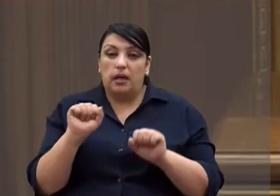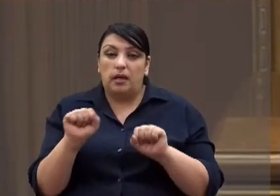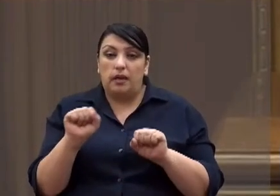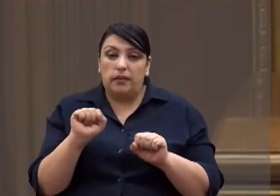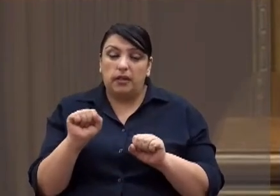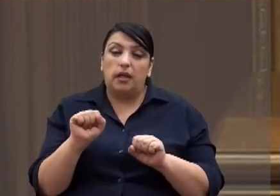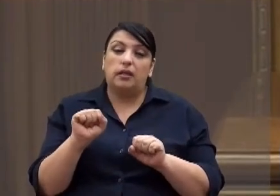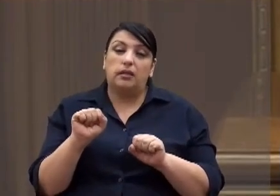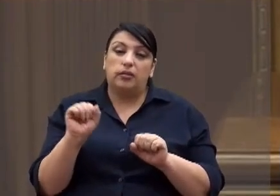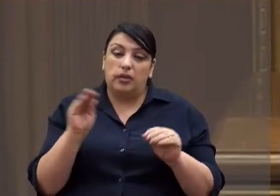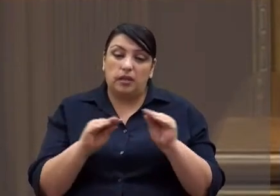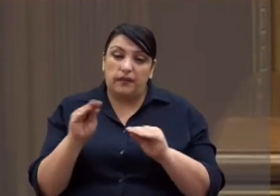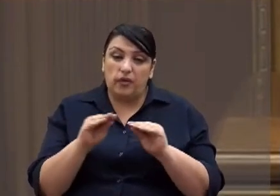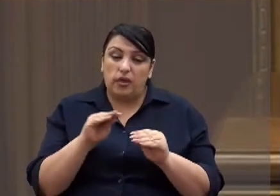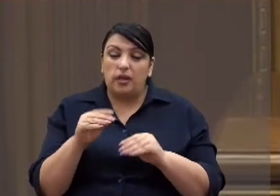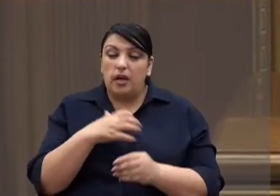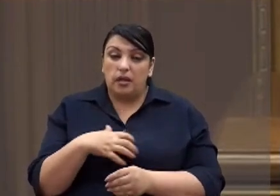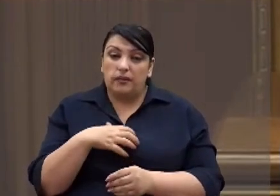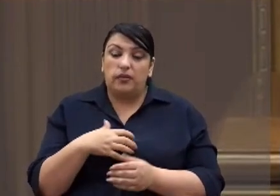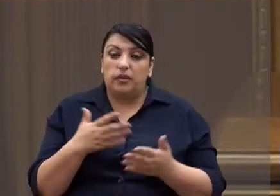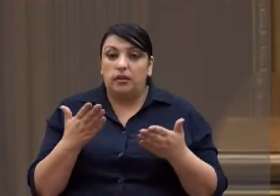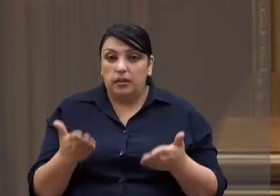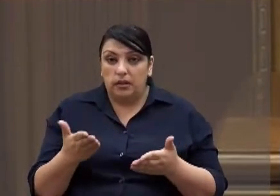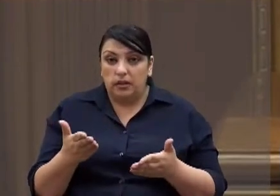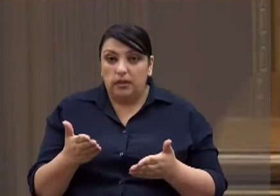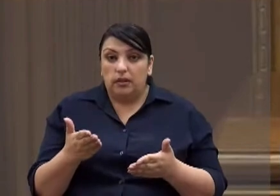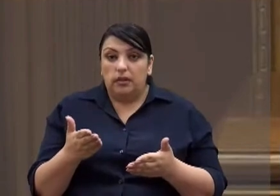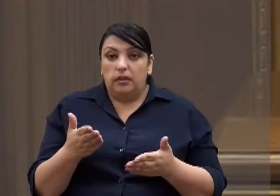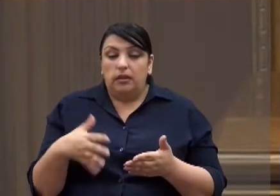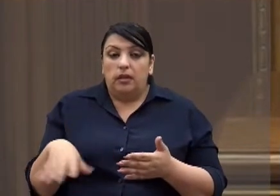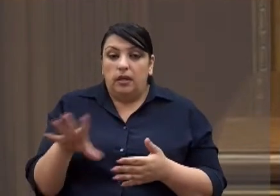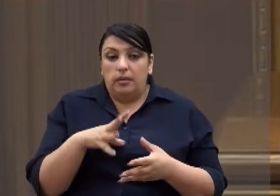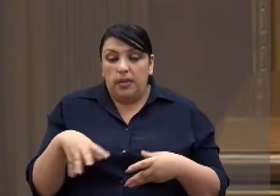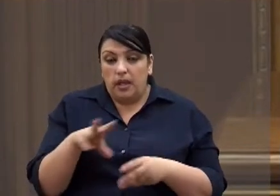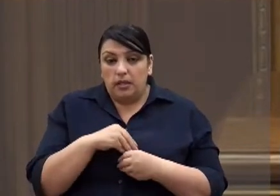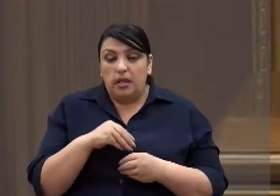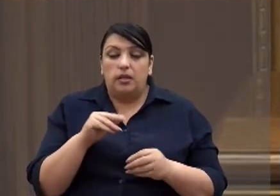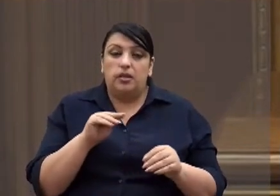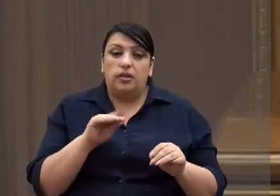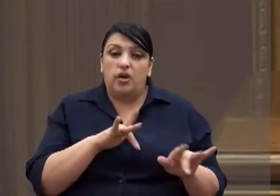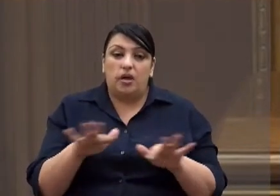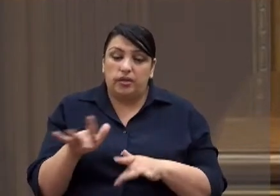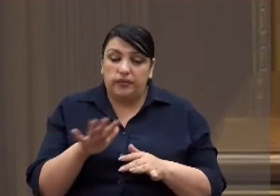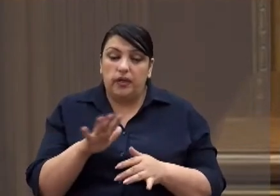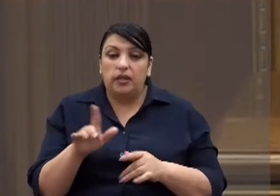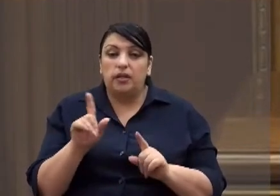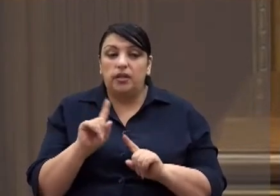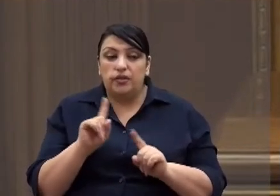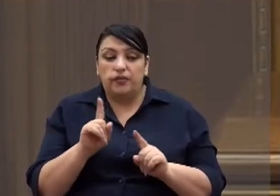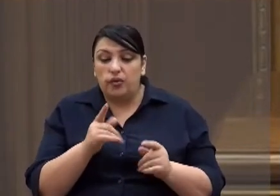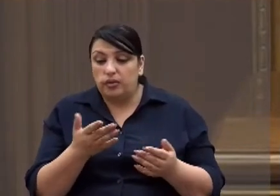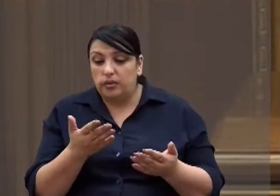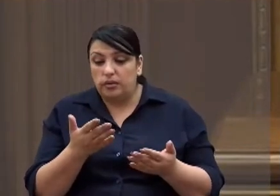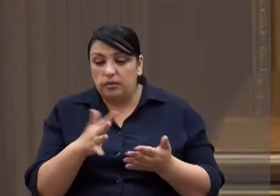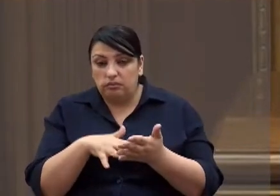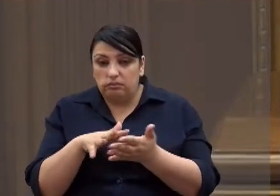Եվրամիությունը։ Եվ կարևոր է, որ մենք այսօր համընթաց շարժվենք տարածաշրջանում տեղի ունեցող գործընթացների